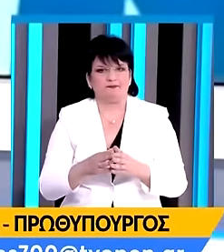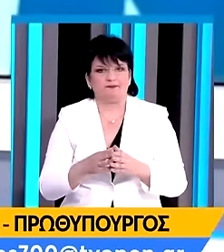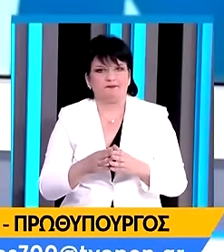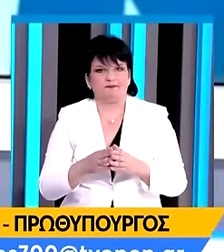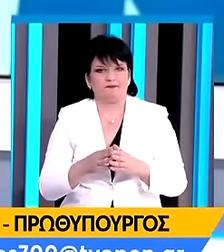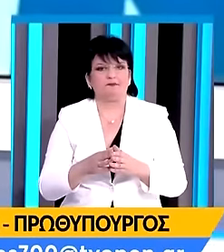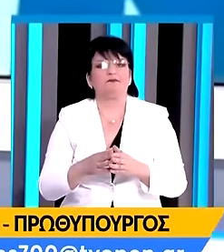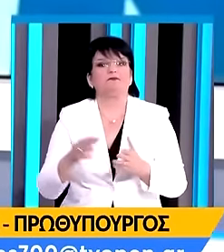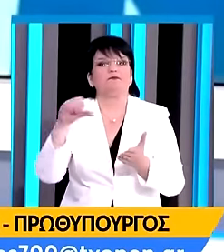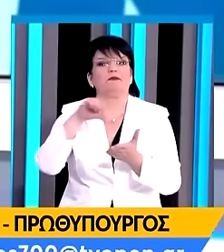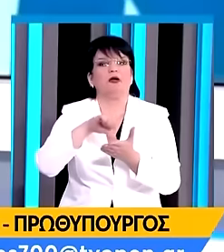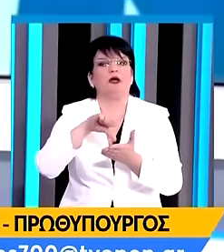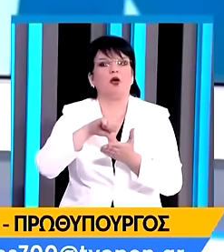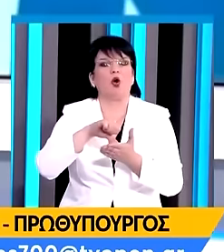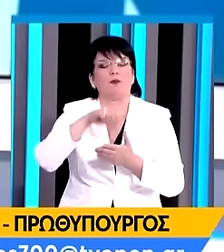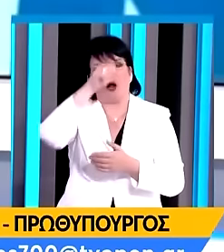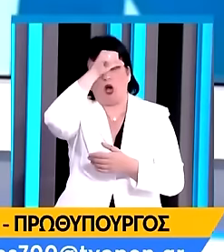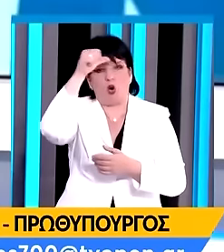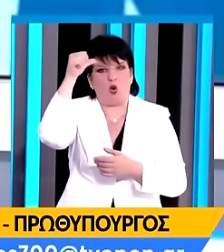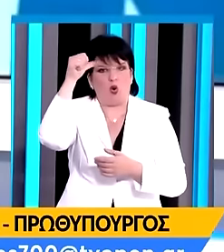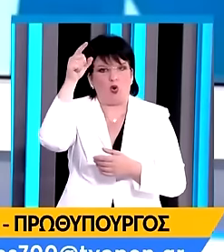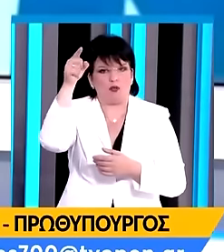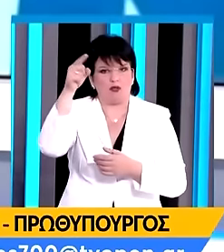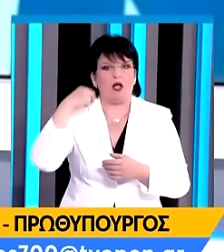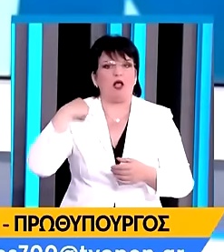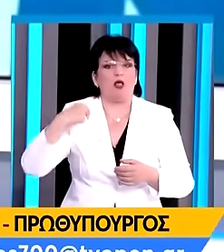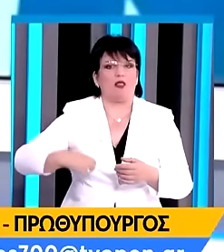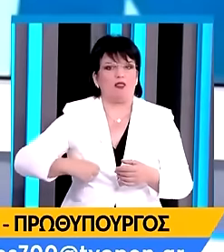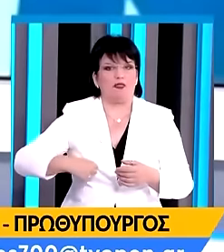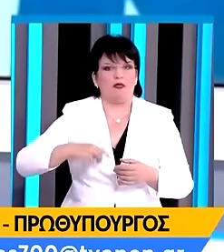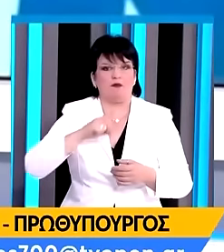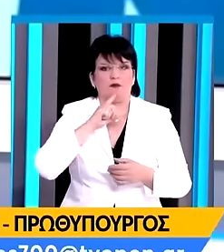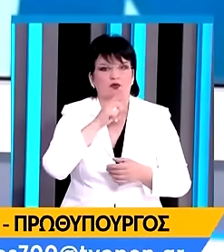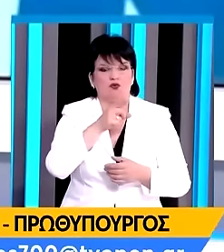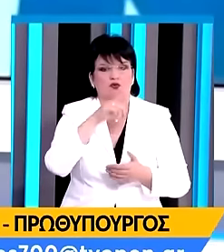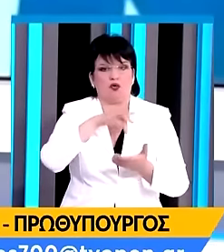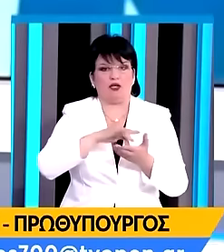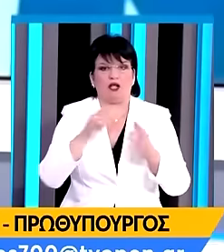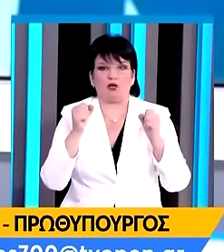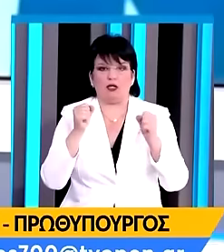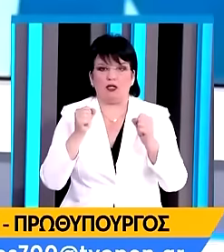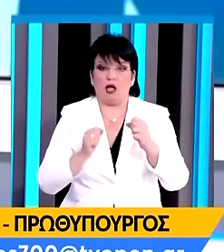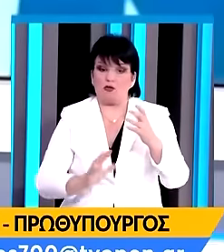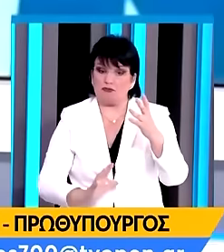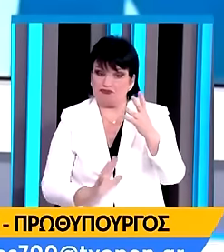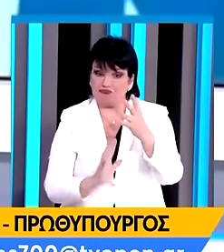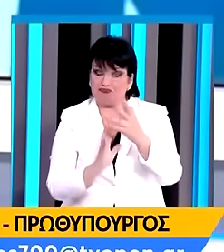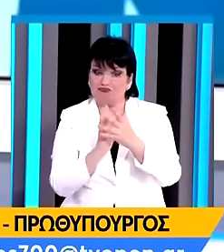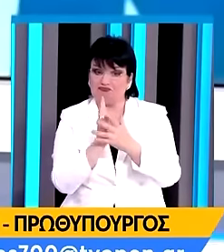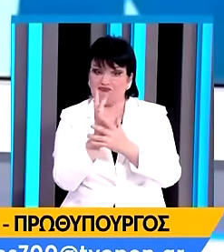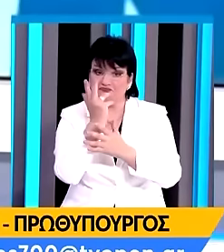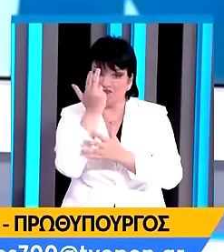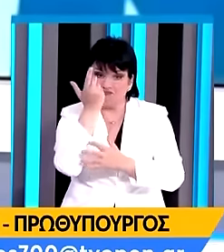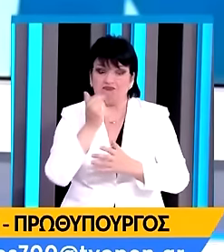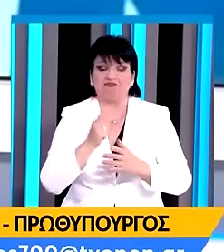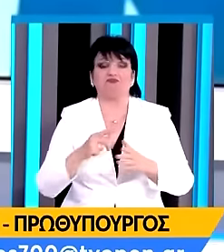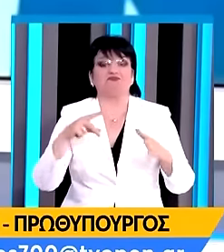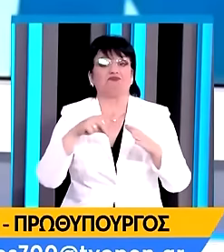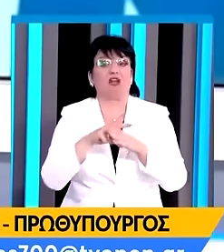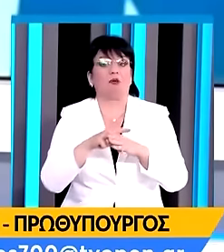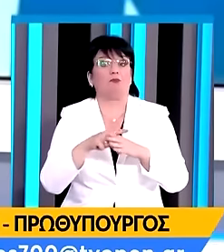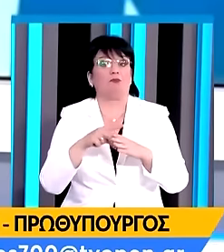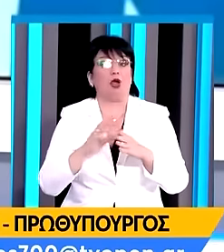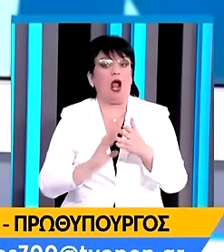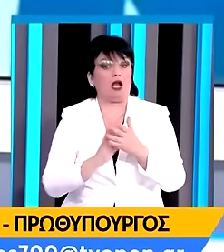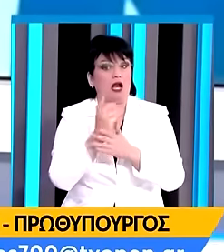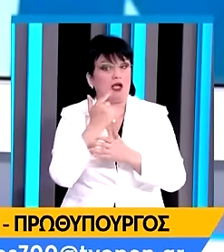Μία κομμόπολη στην Κοζάνη. Ο Δήμαρχος πολύ χαρούμενος. Το κέντρο υγείας αρχίζει και ανακατασκευάζεται με πόρους του Ταμείου Ανάκαμψης.